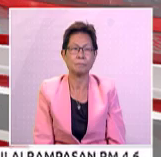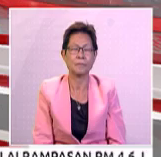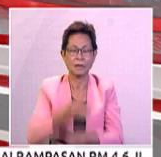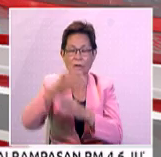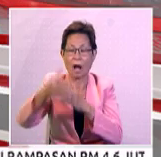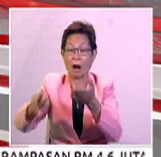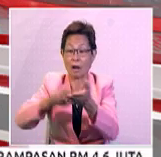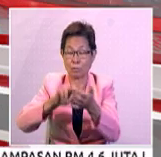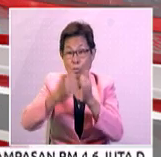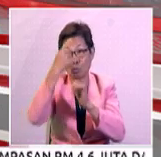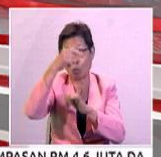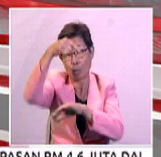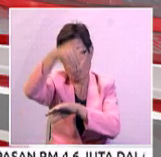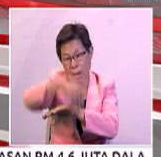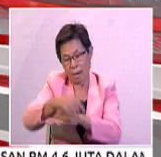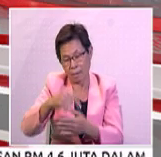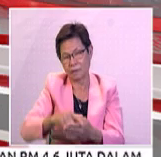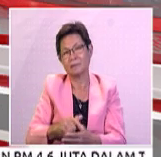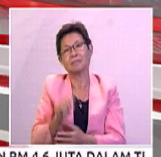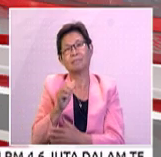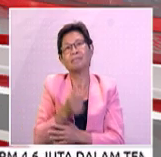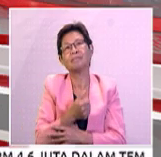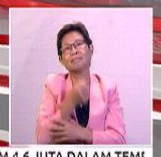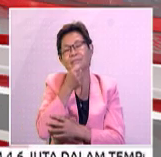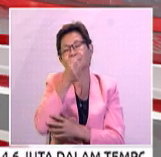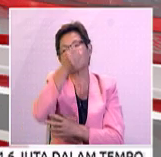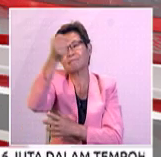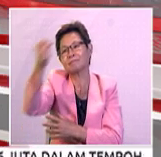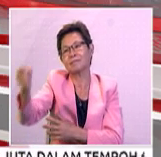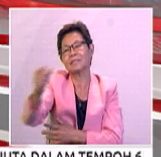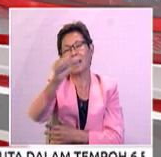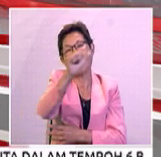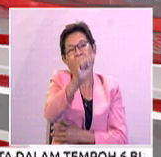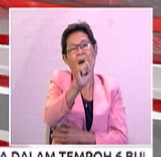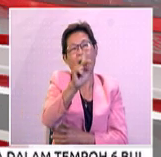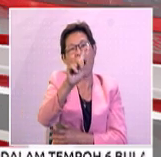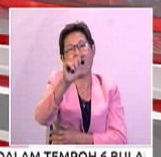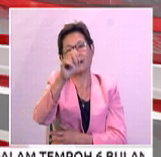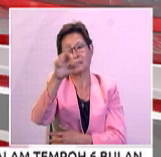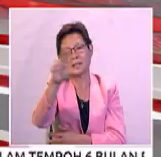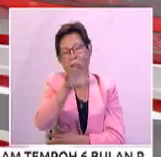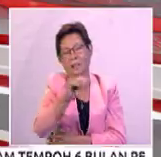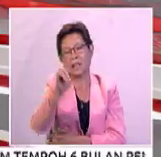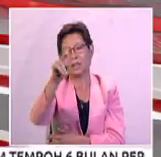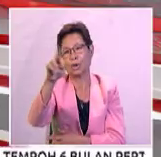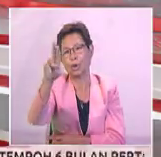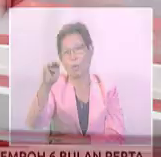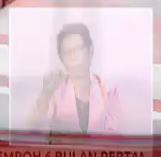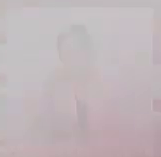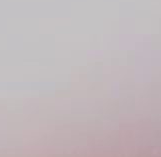Sekian laporan sukan untuk malam ini. Saya serahkan kembali kepada Akta dan juga Nur Mazalina. Silakan.